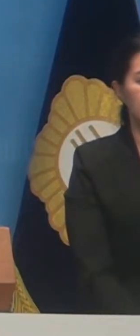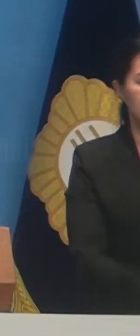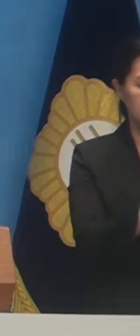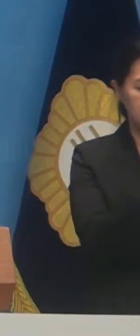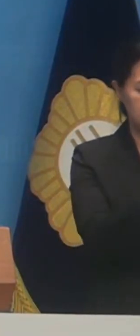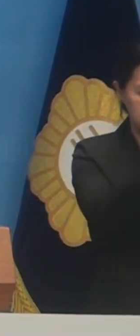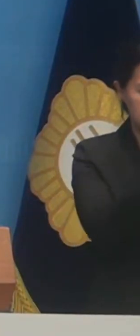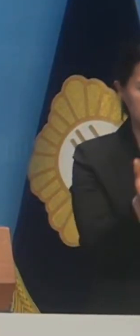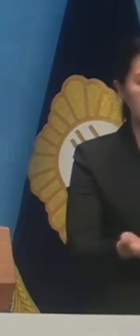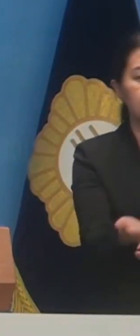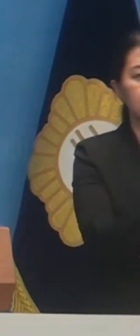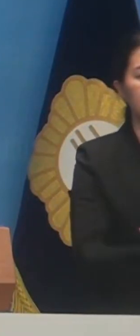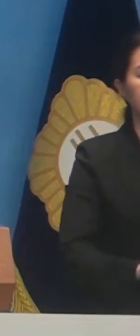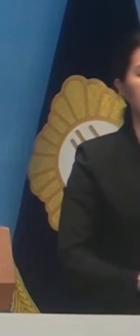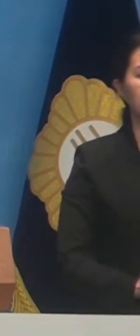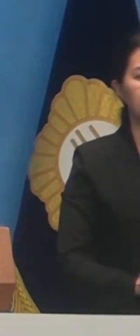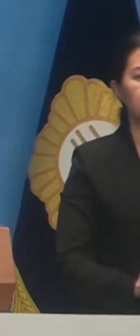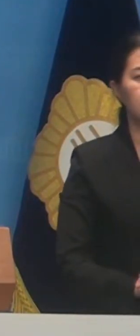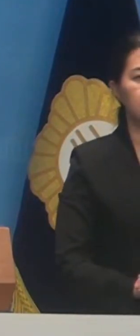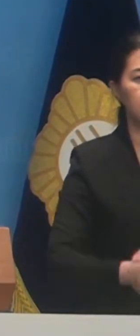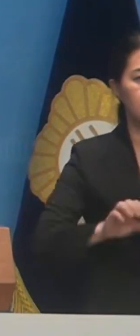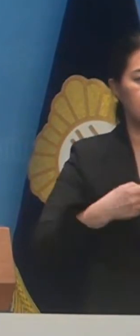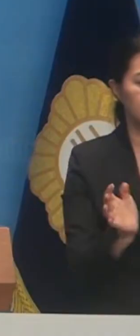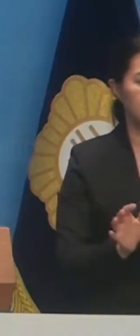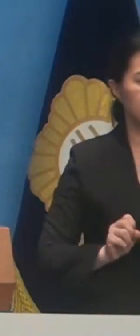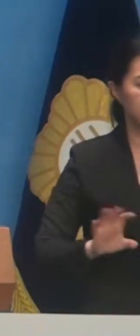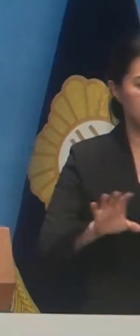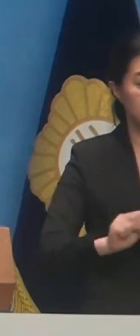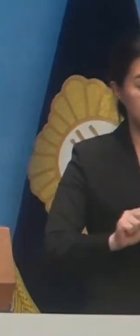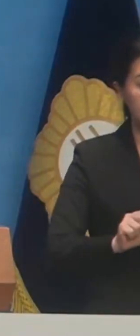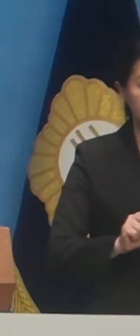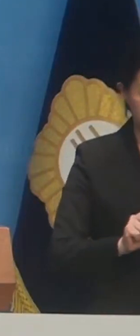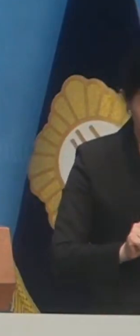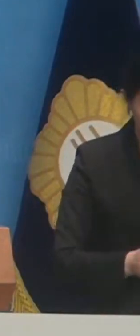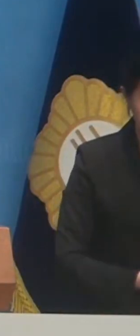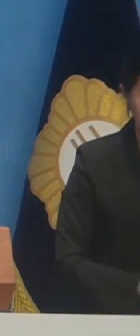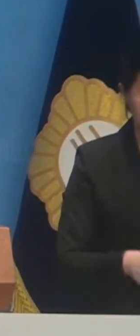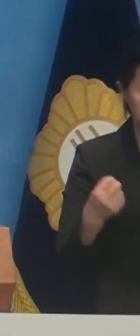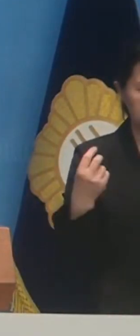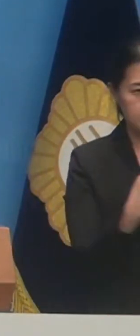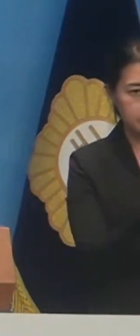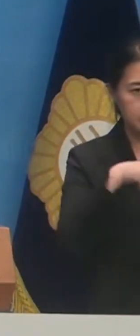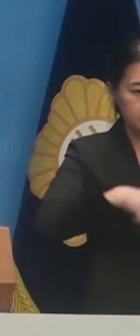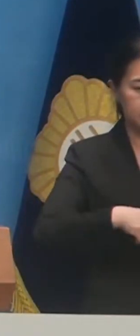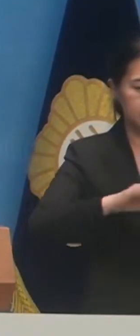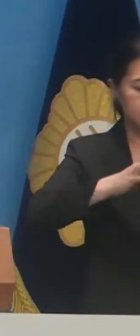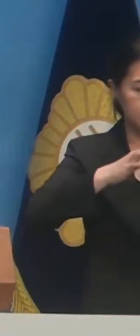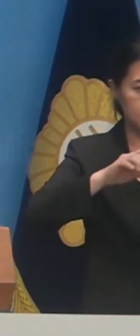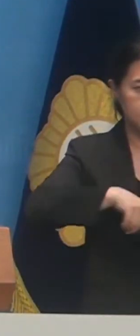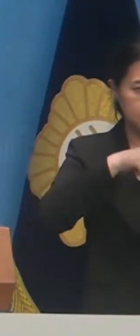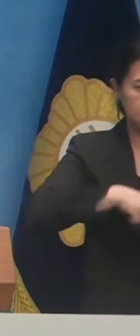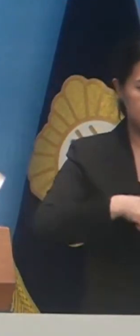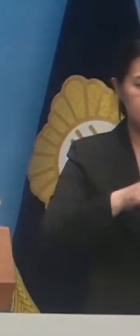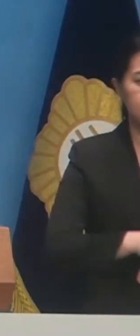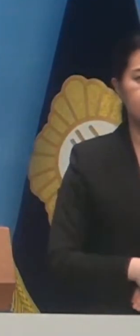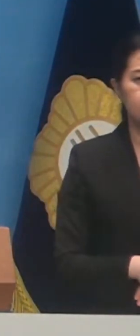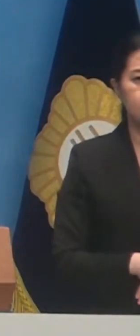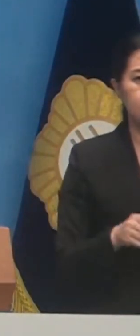존경하는 국민 여러분, 국민의힘 해체 행동은 다시는 이 땅에서 단지하지